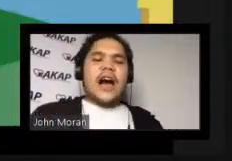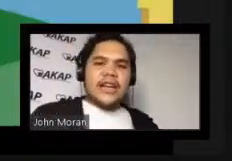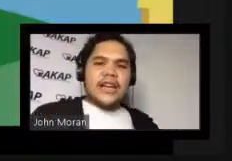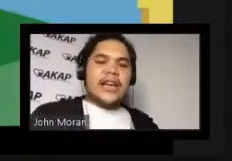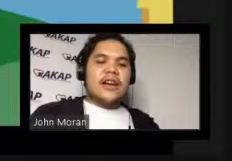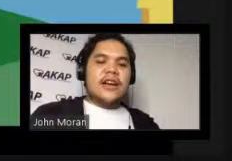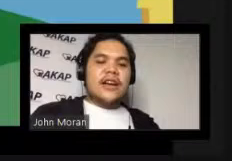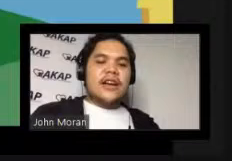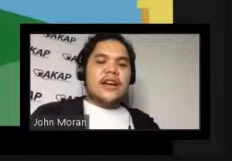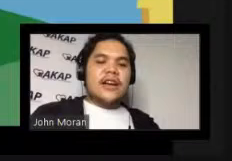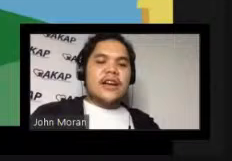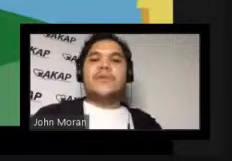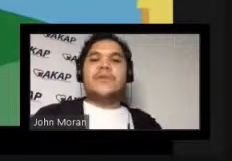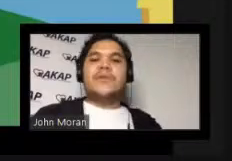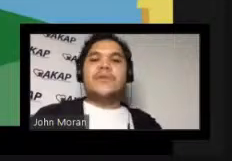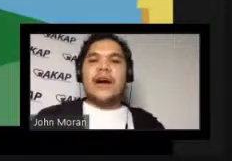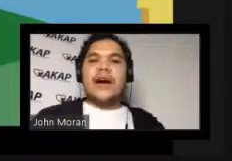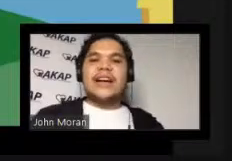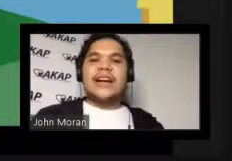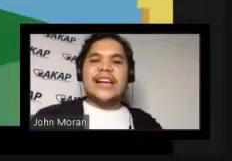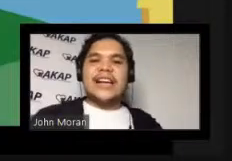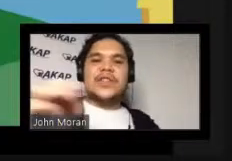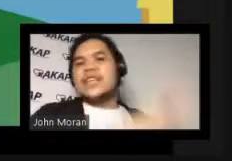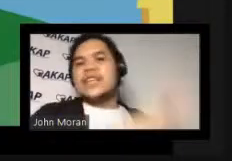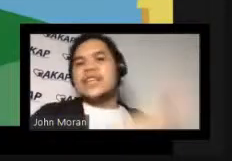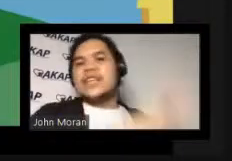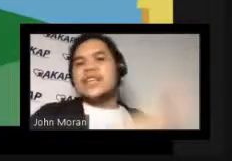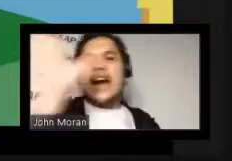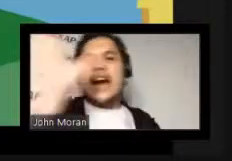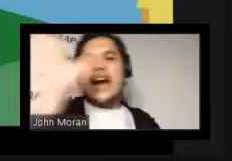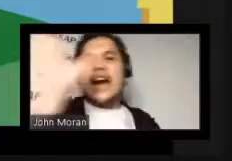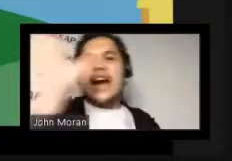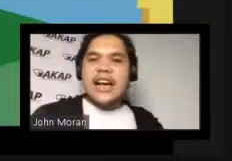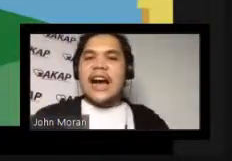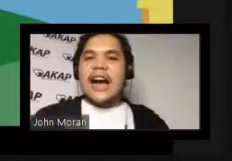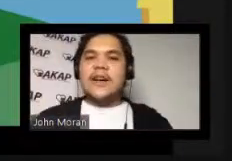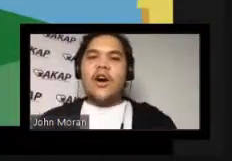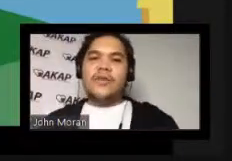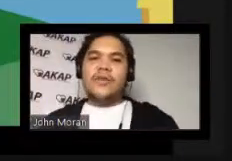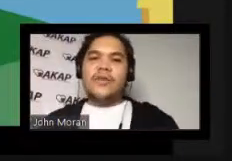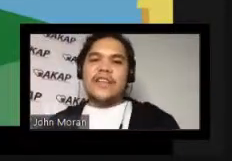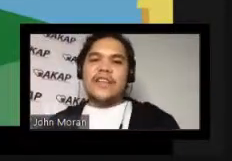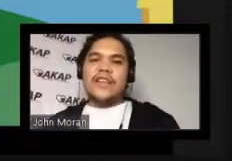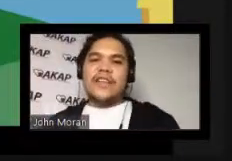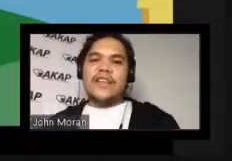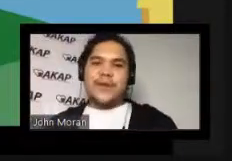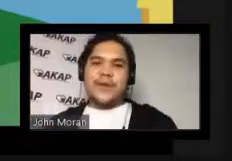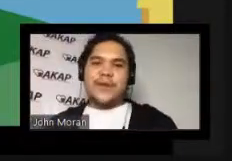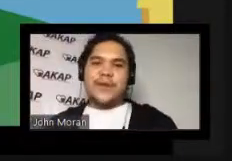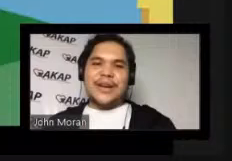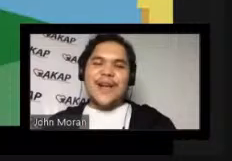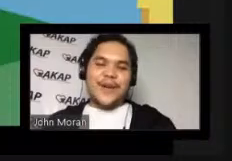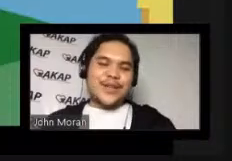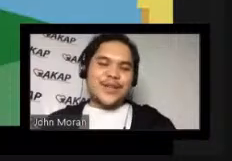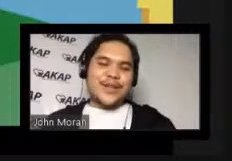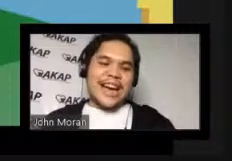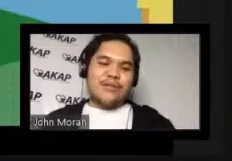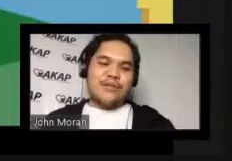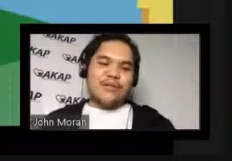bird. Nako siya po ang kauna-una at ng ating almost 3,000